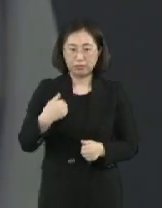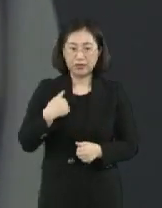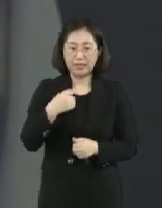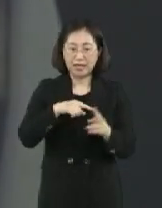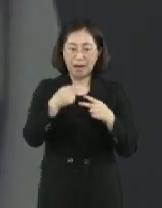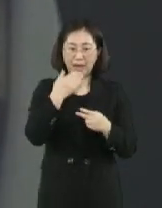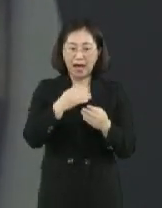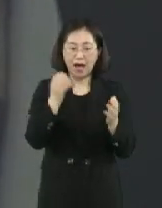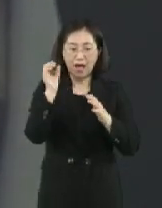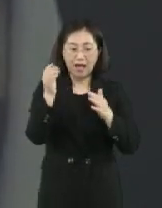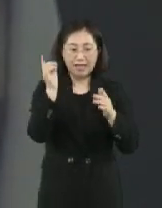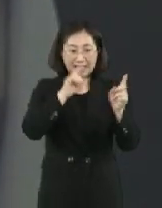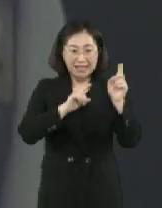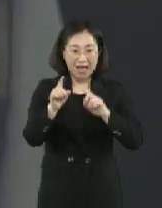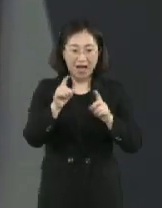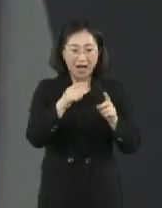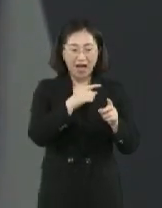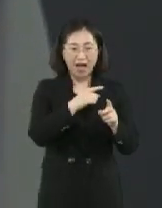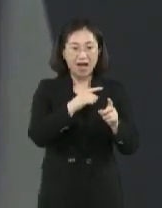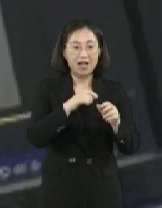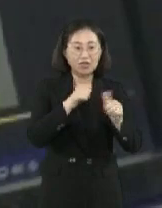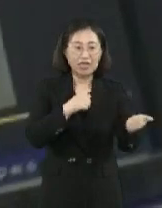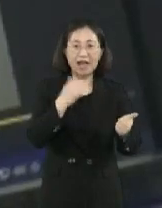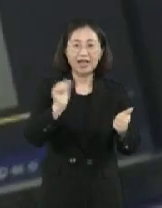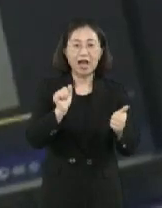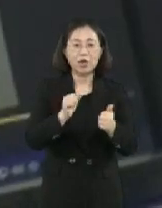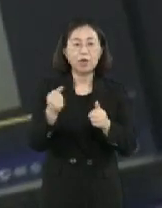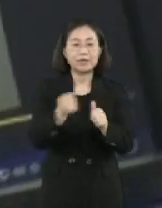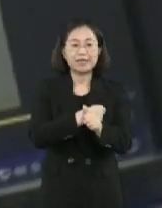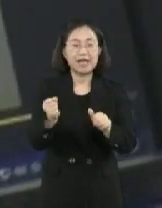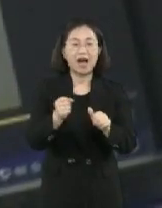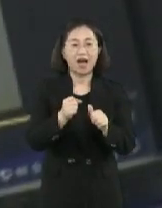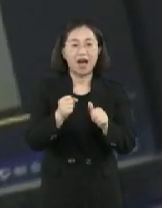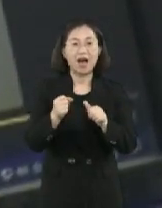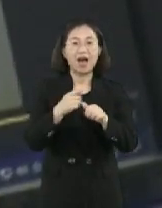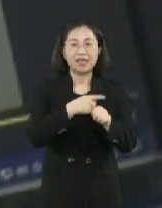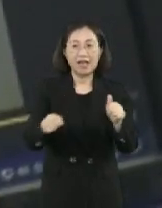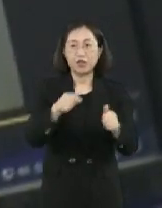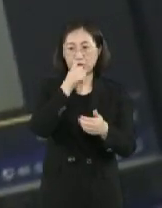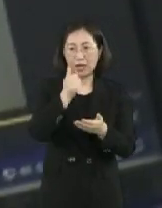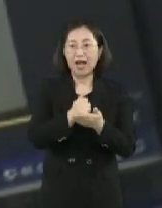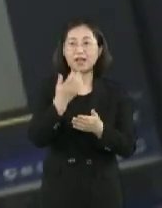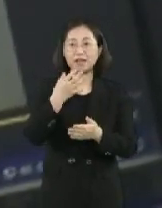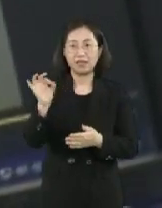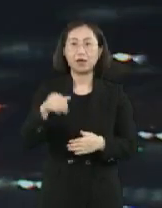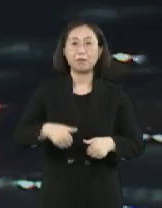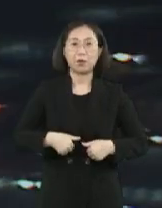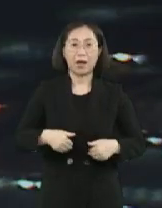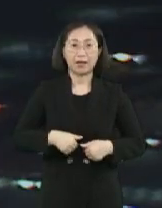아동학대 치사가 아닌 아동학대 살해죄가 적용돼야 한다고 주장하고 있습니다.